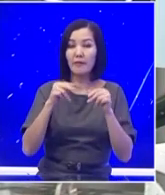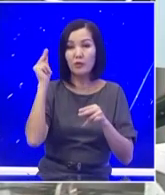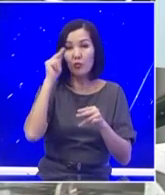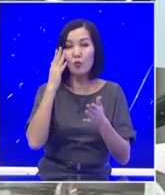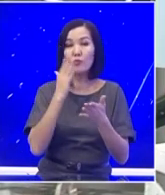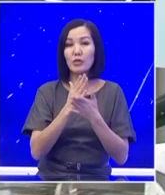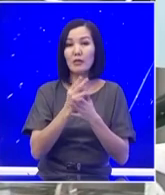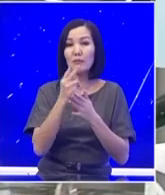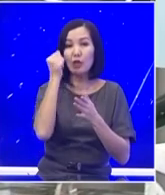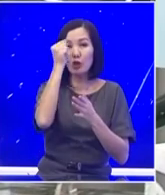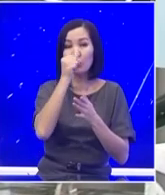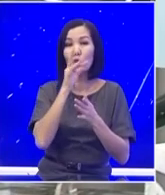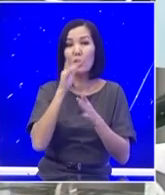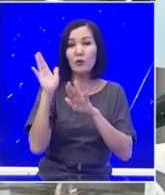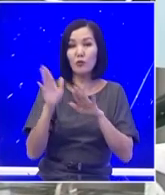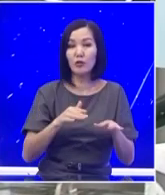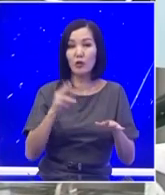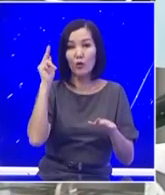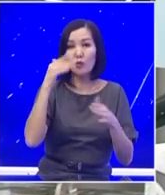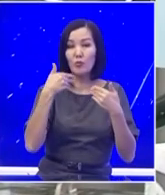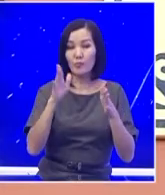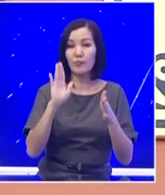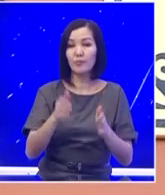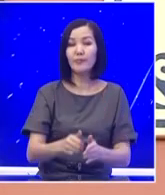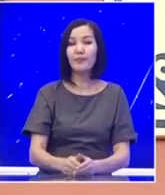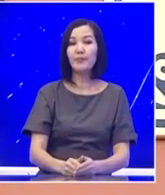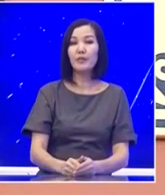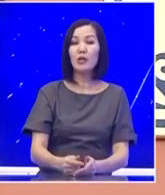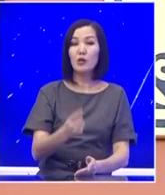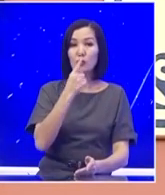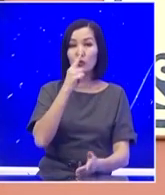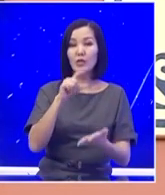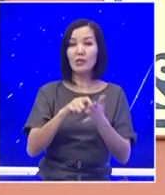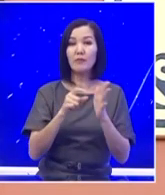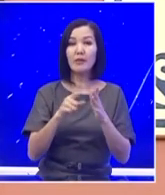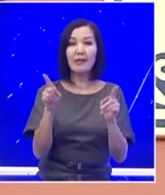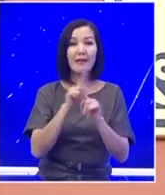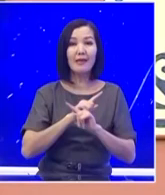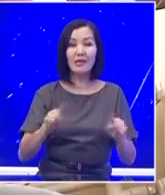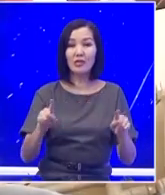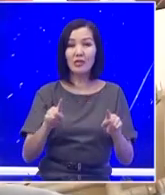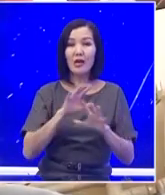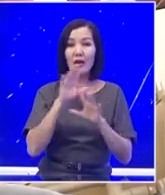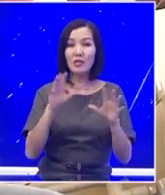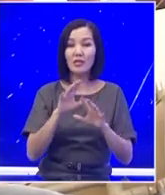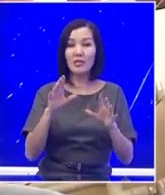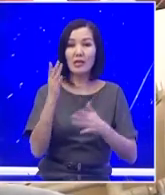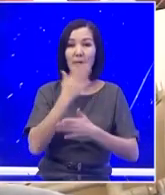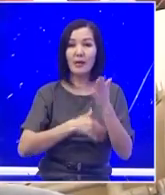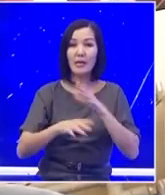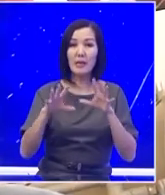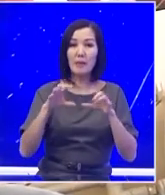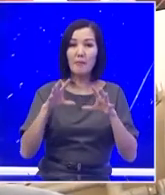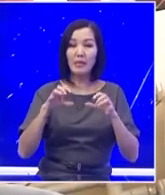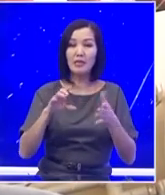жатырмын. 2 жылдан соң оқуымды да аяқтаймын. Жуырда бұл шеберханада ерекше қажеттілігі бар адамдарға арналған массаж бөлмесі